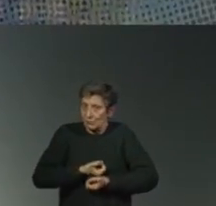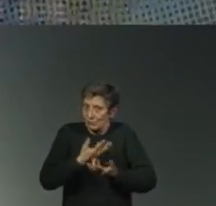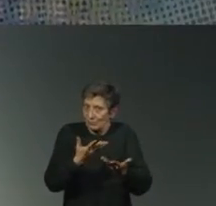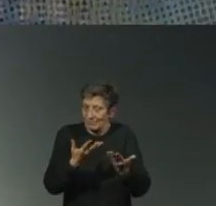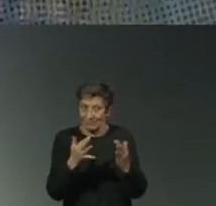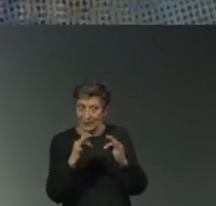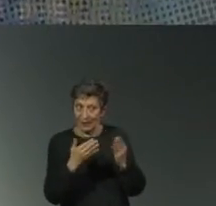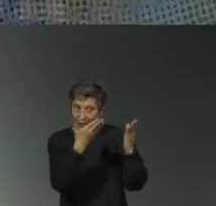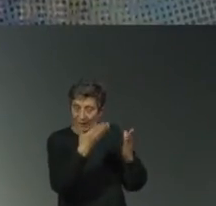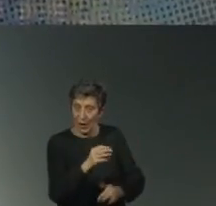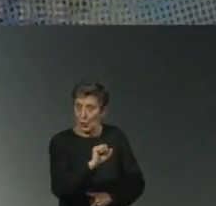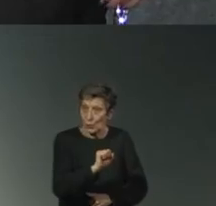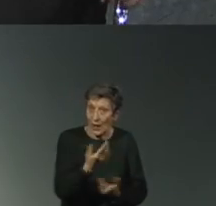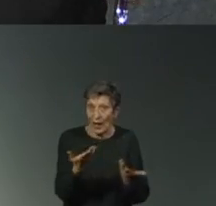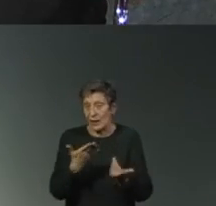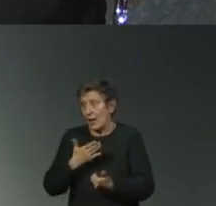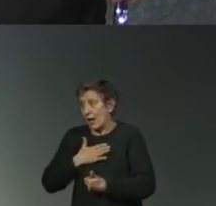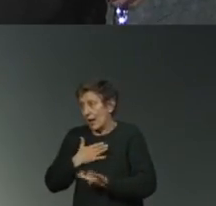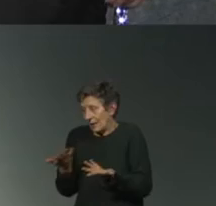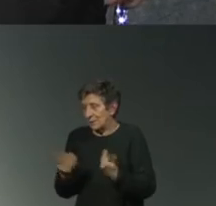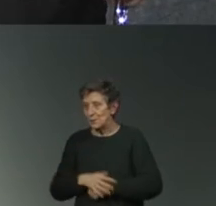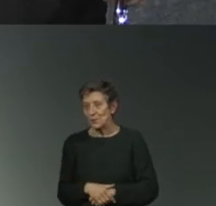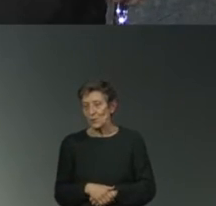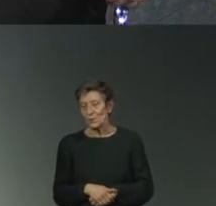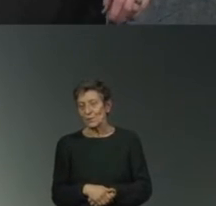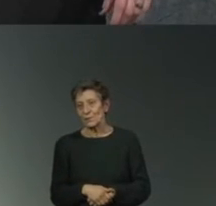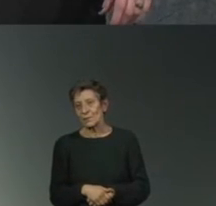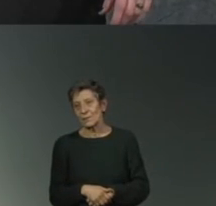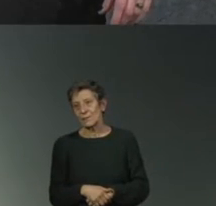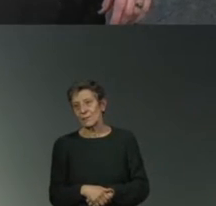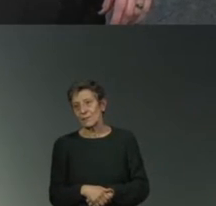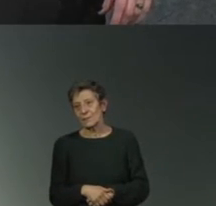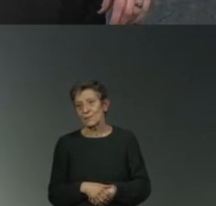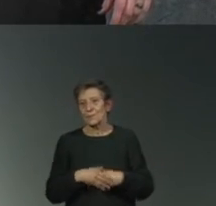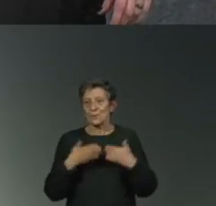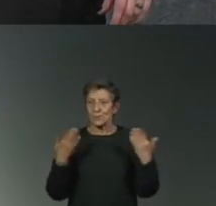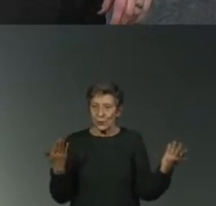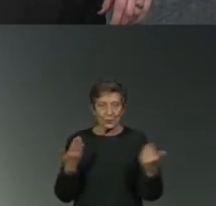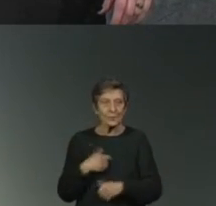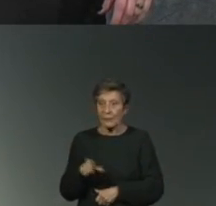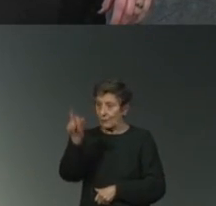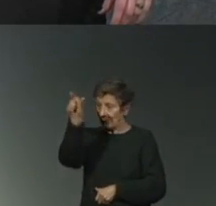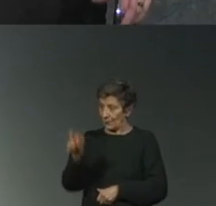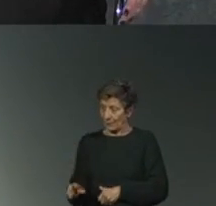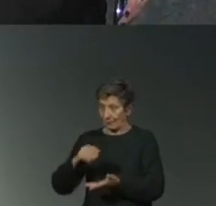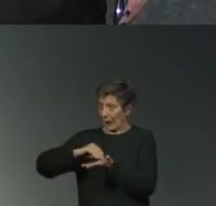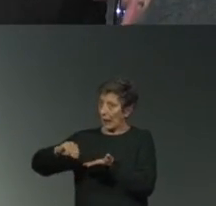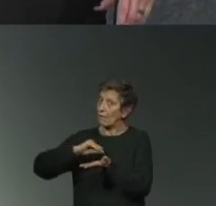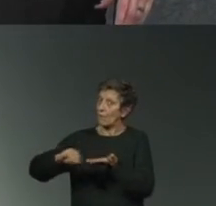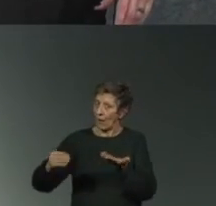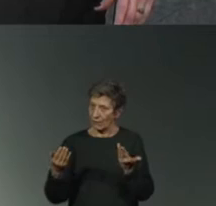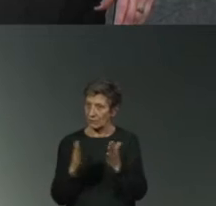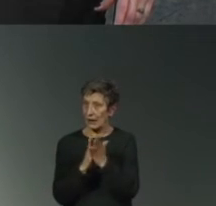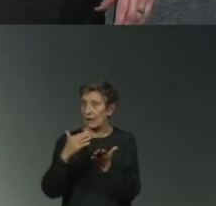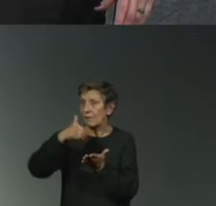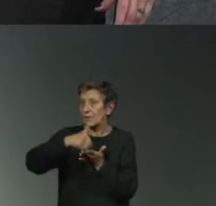personne. Alors, parlons de ta personne, ou plutôt de la personne de l'écrivain, parce que là aussi, est-ce que